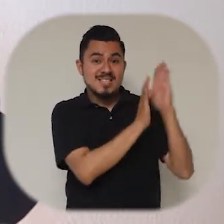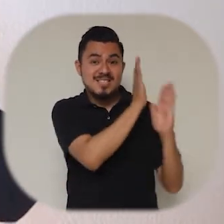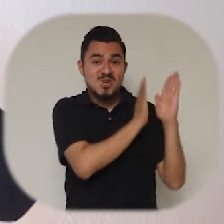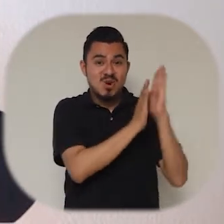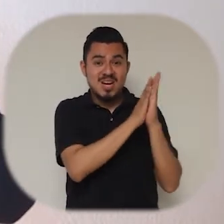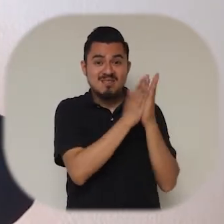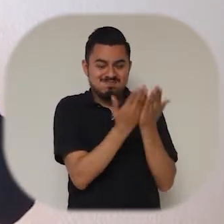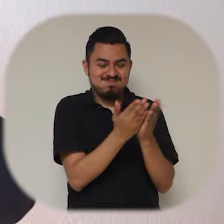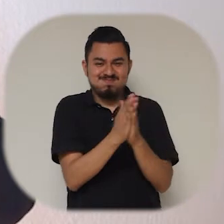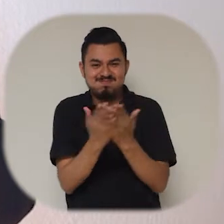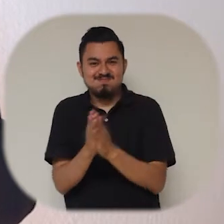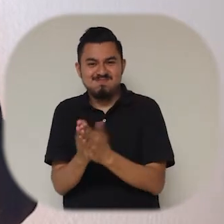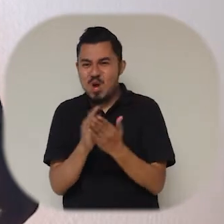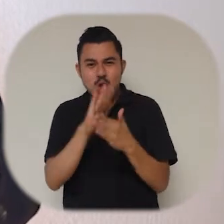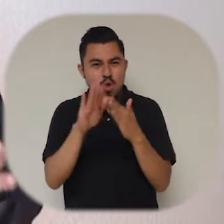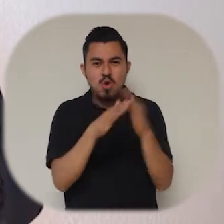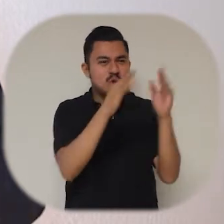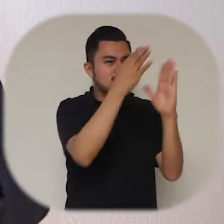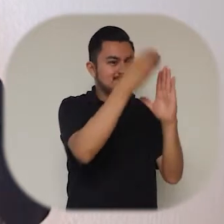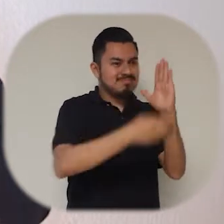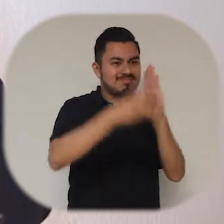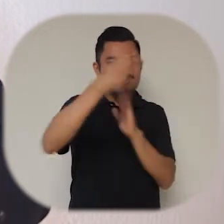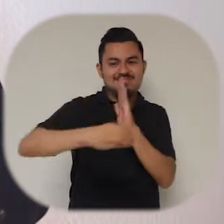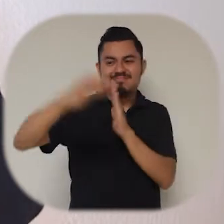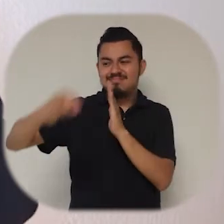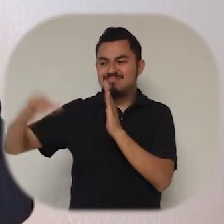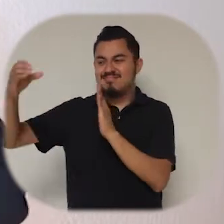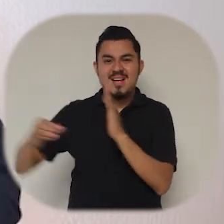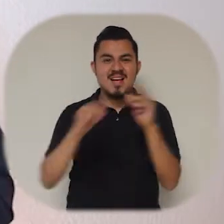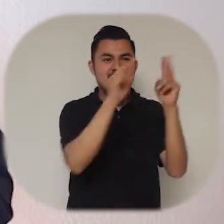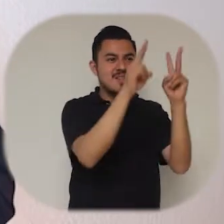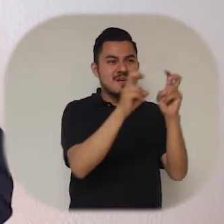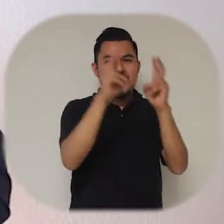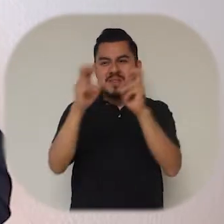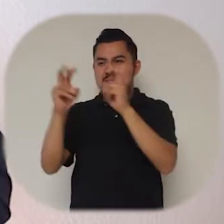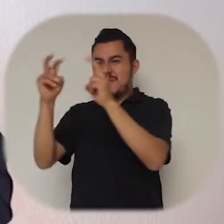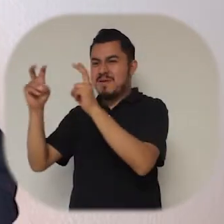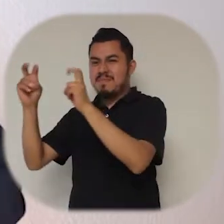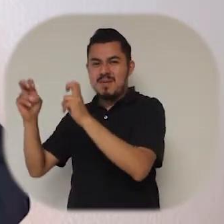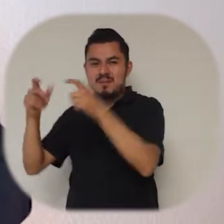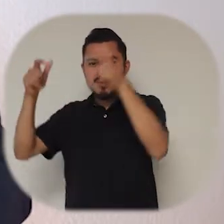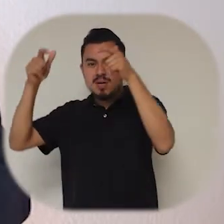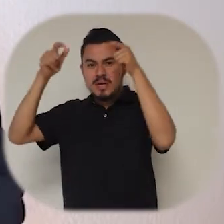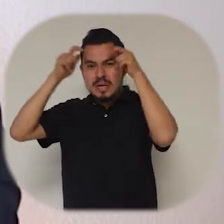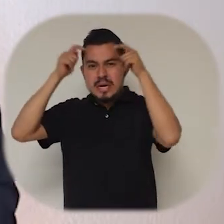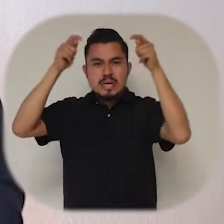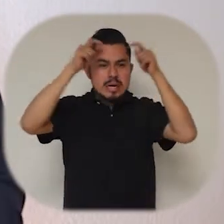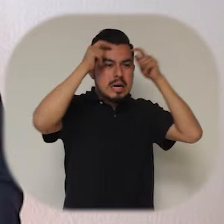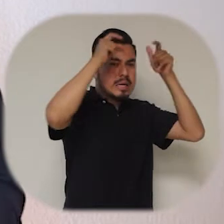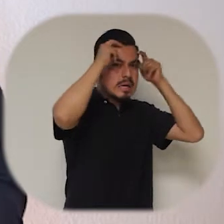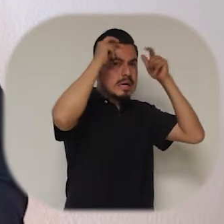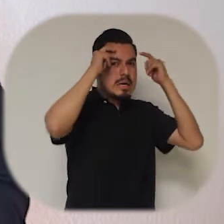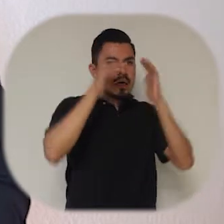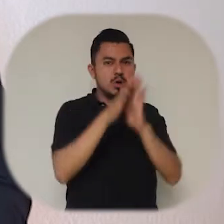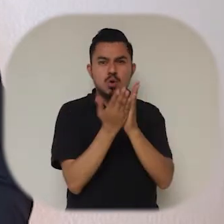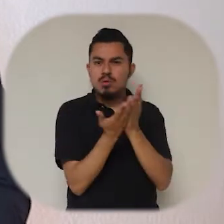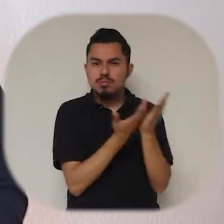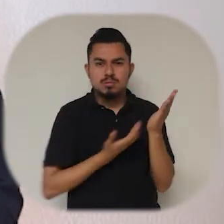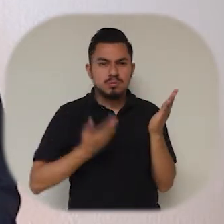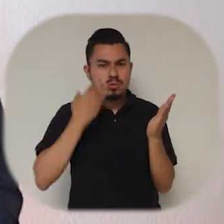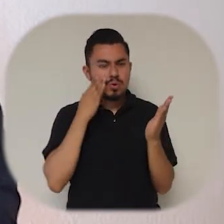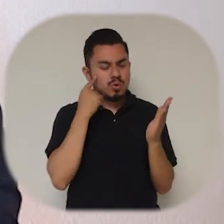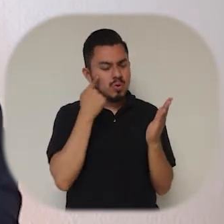이스라엘을 배경으로 해서 하나님께서 성경을 이렇게 쓰셨기 때문에 이스라엘 역사를 그래도 조금 전반적으로 이해할